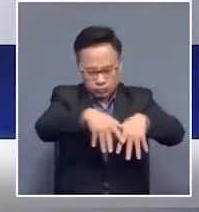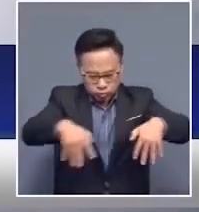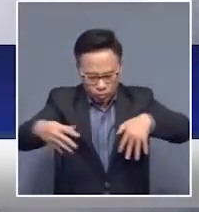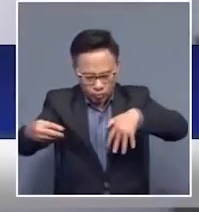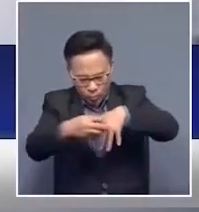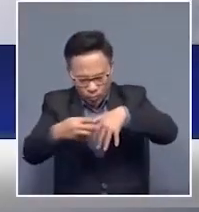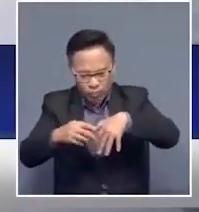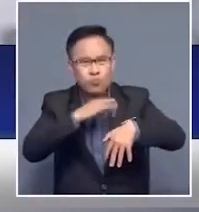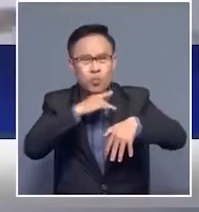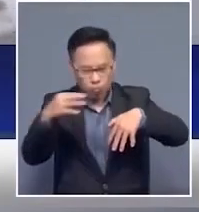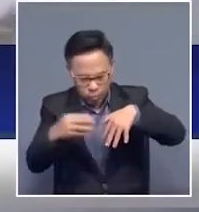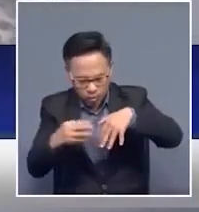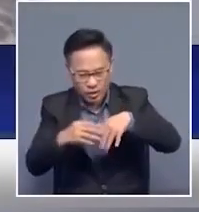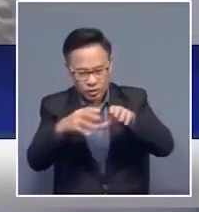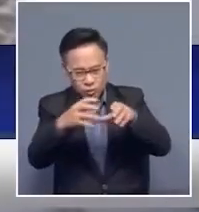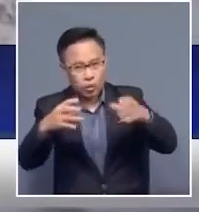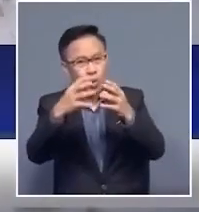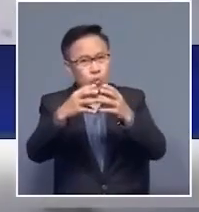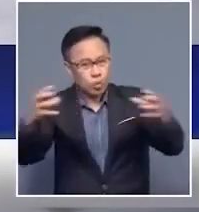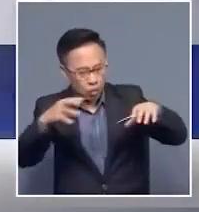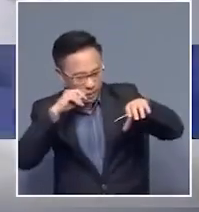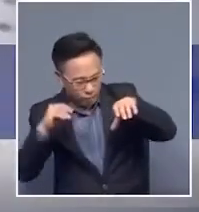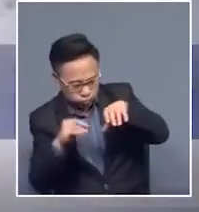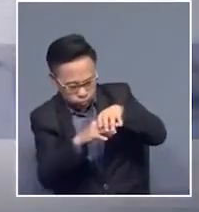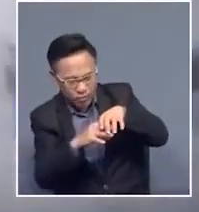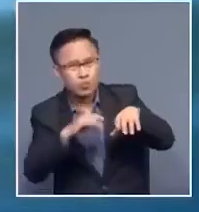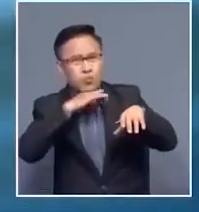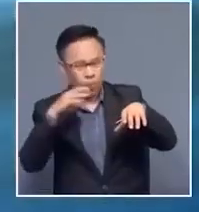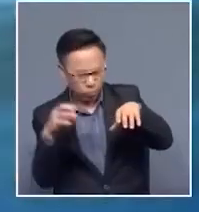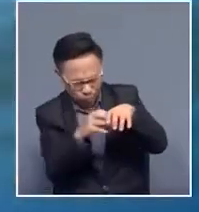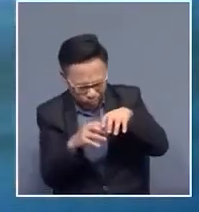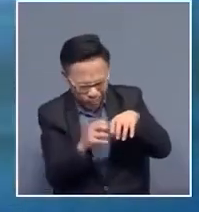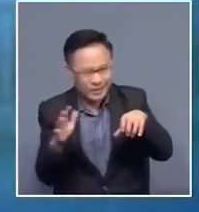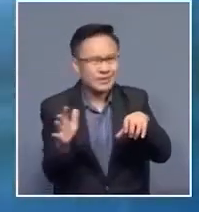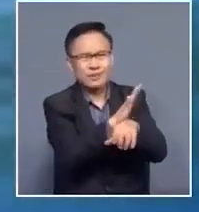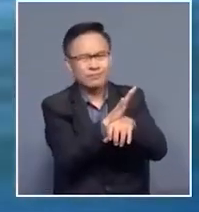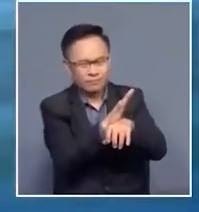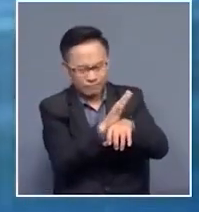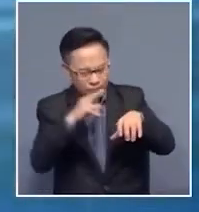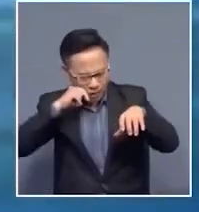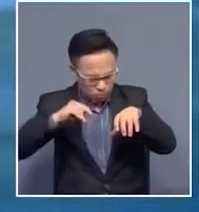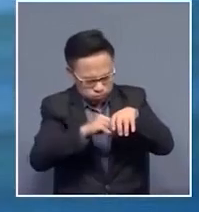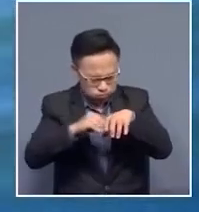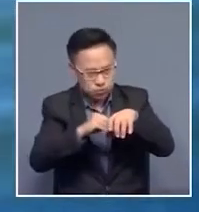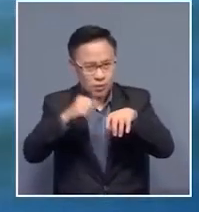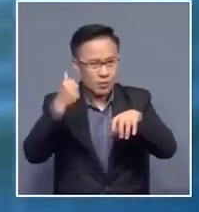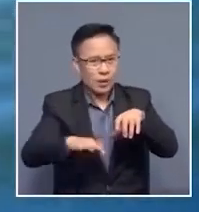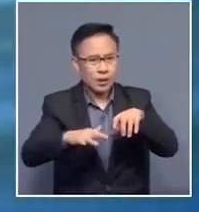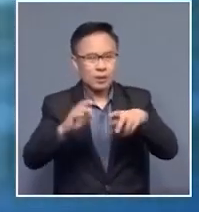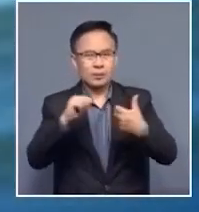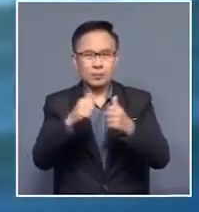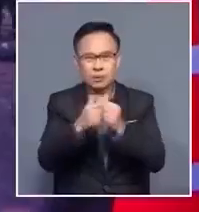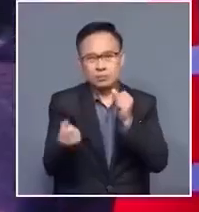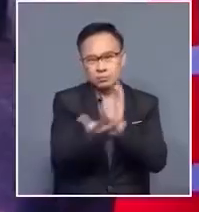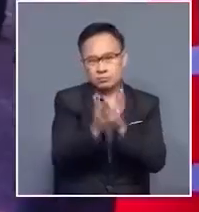หรือในท่อระบายน้ำหรือในคูคลองเนี่ยนะครับมีขยะหรือสิ่งกีดขวางอยู่เนี่ยก็ทำให้การระบายน้ำของเราเนี่ยนะครับอาจจะช้